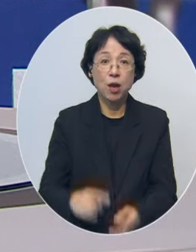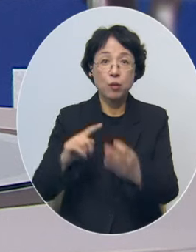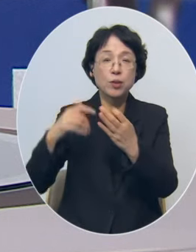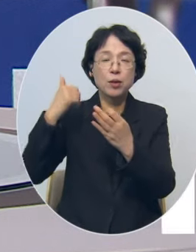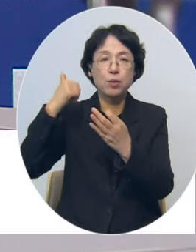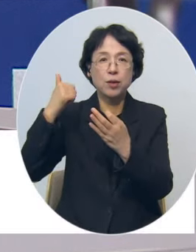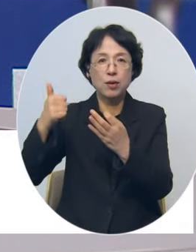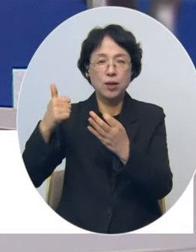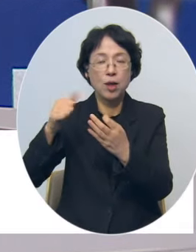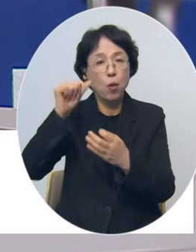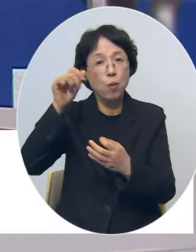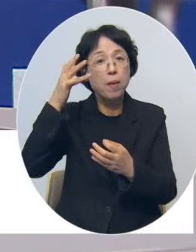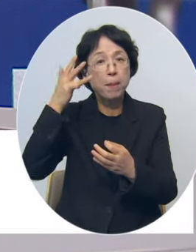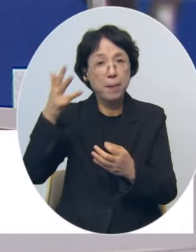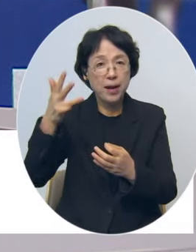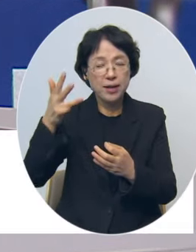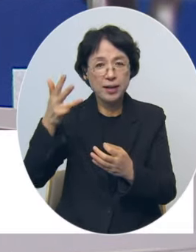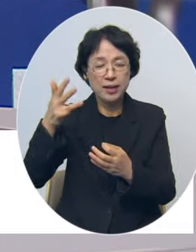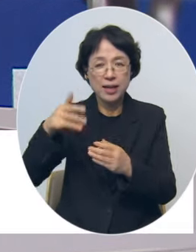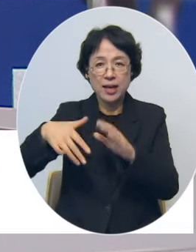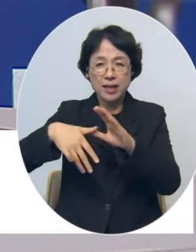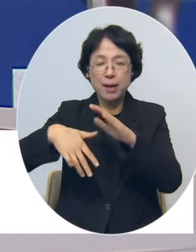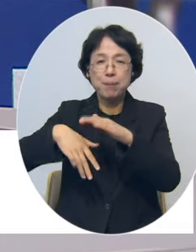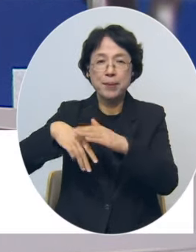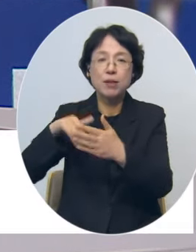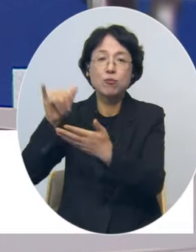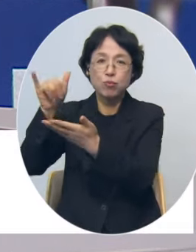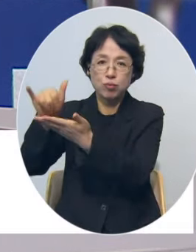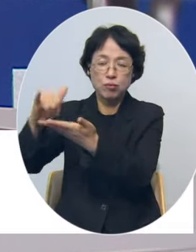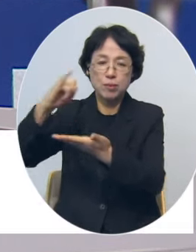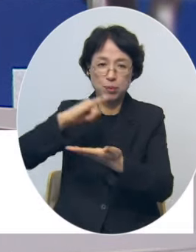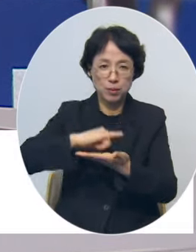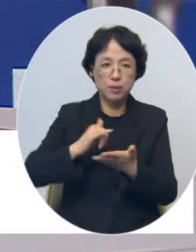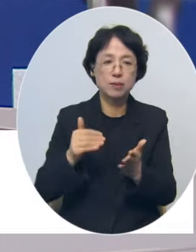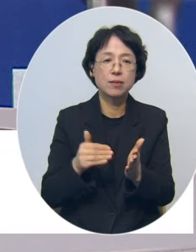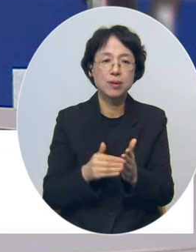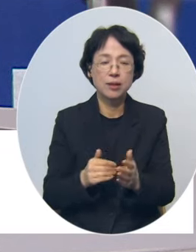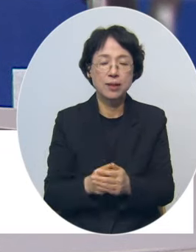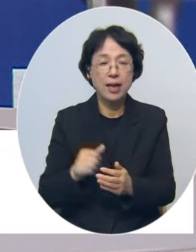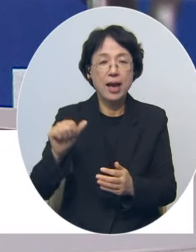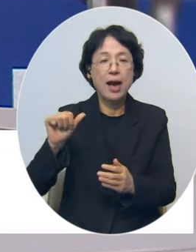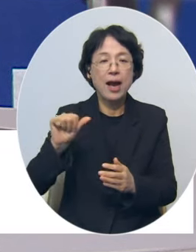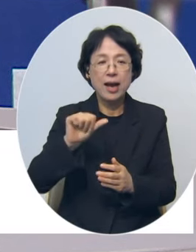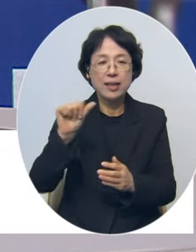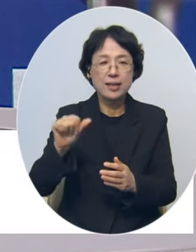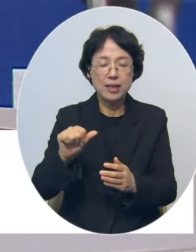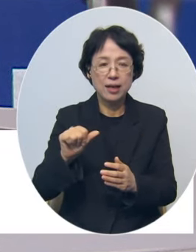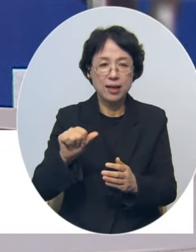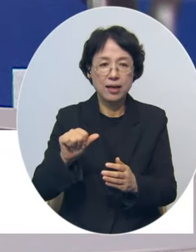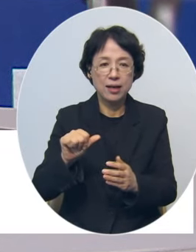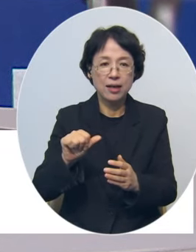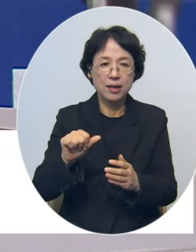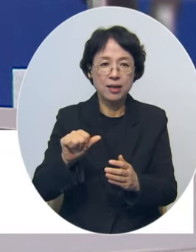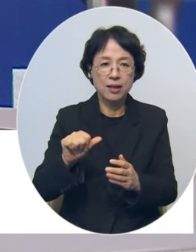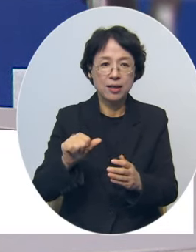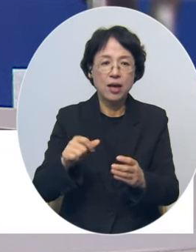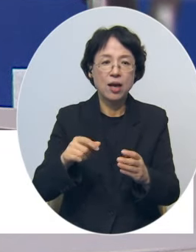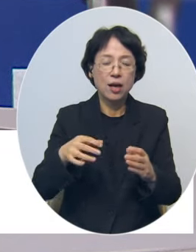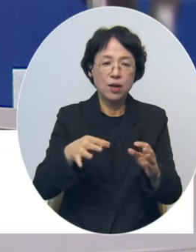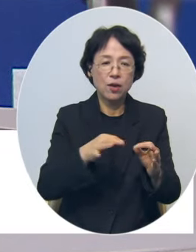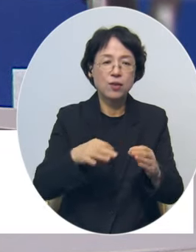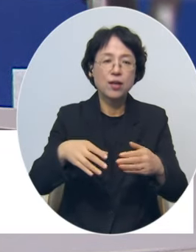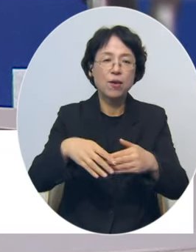윤석열 대통령이 5박 8일간의 남미 순방을 마치고 귀국했습니다. 아시아태평양 경제협력체와 주요